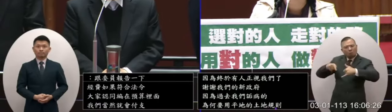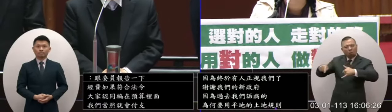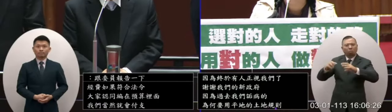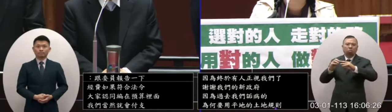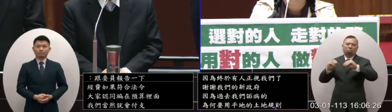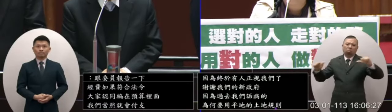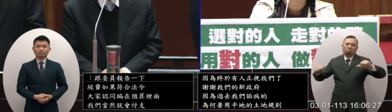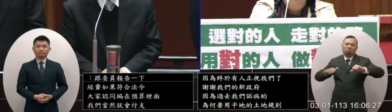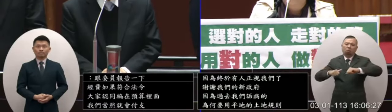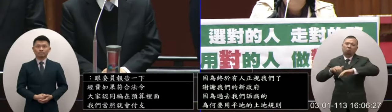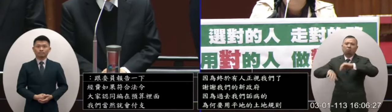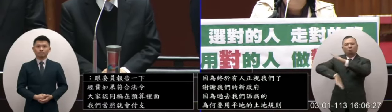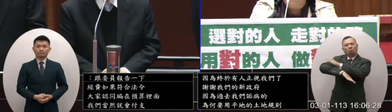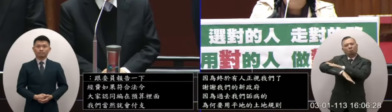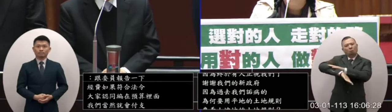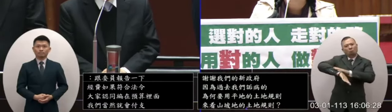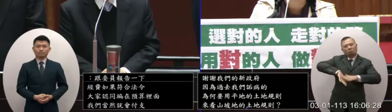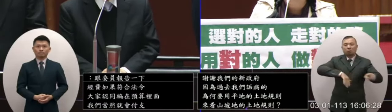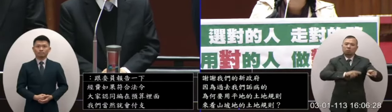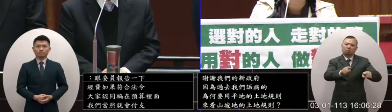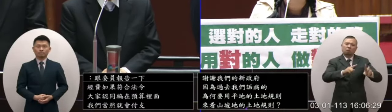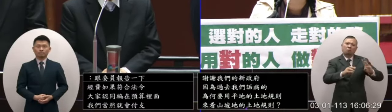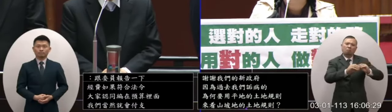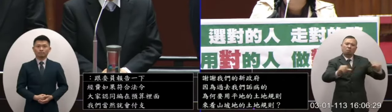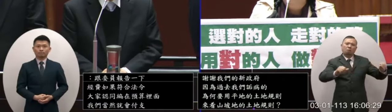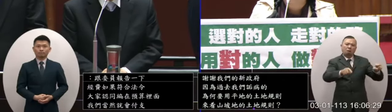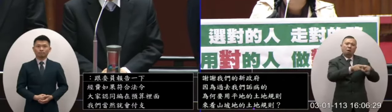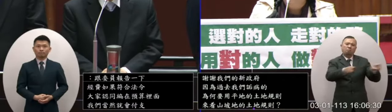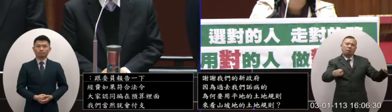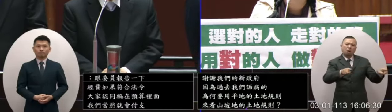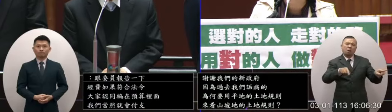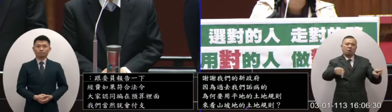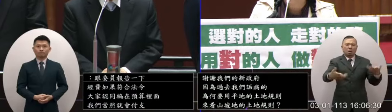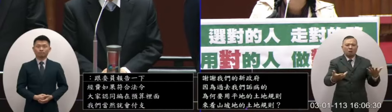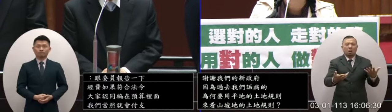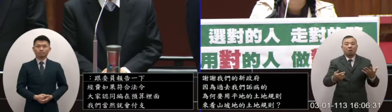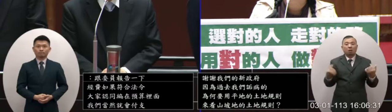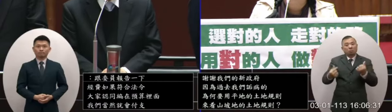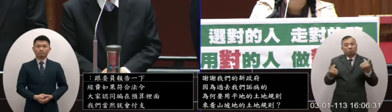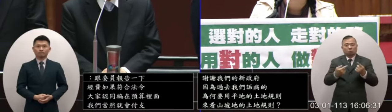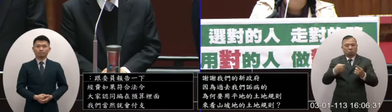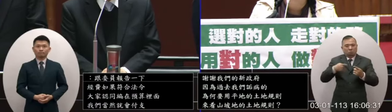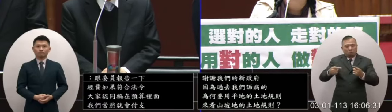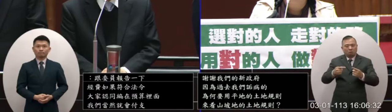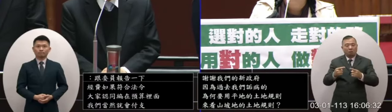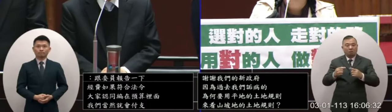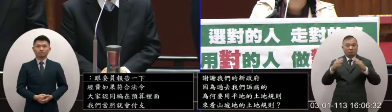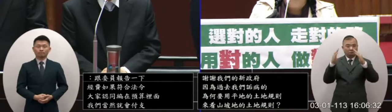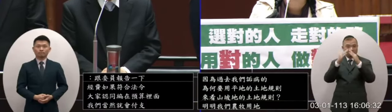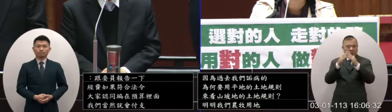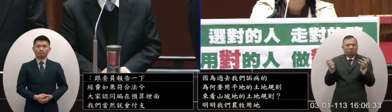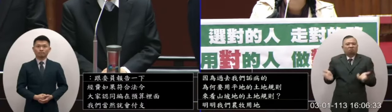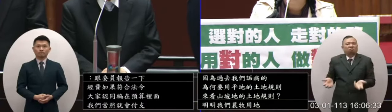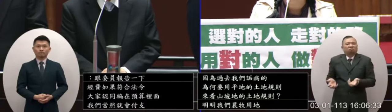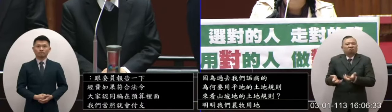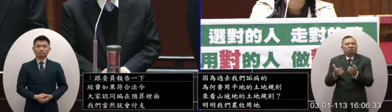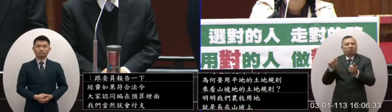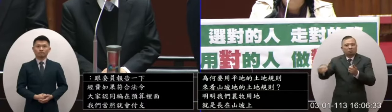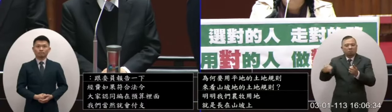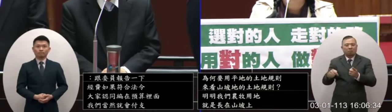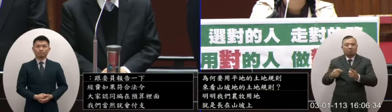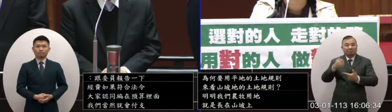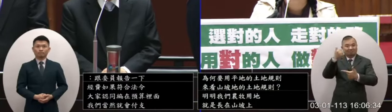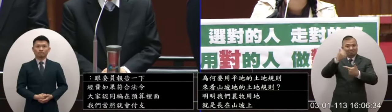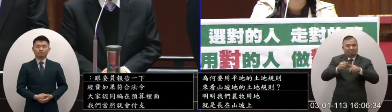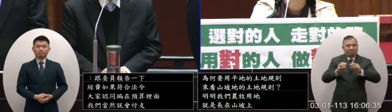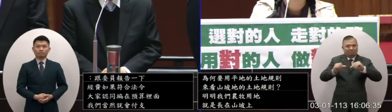是为什么要用适用平地的标准？明明我们在山上盖房子，我们的建蔽率、我们的容积率怎